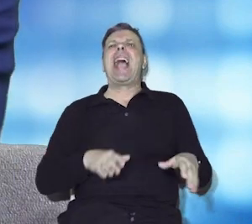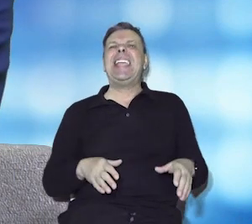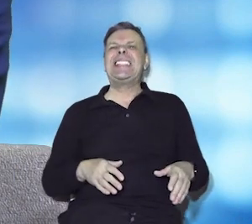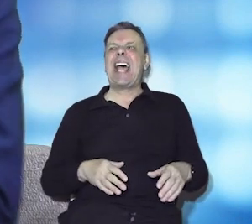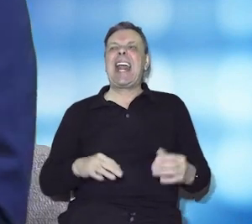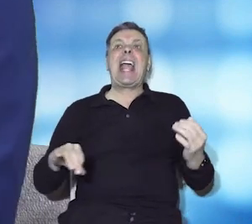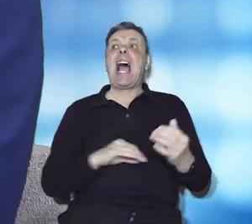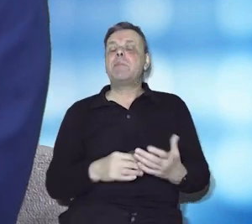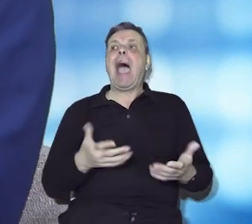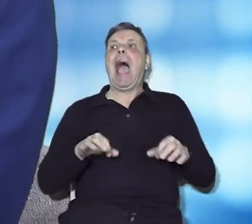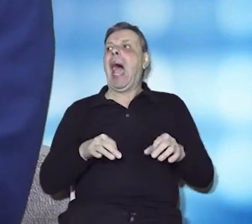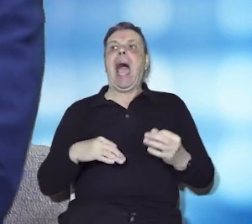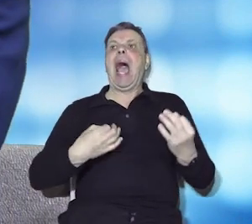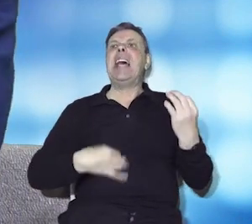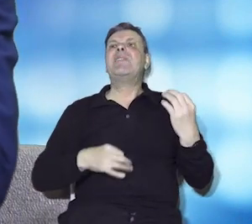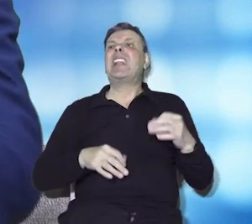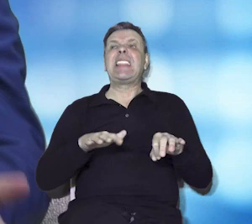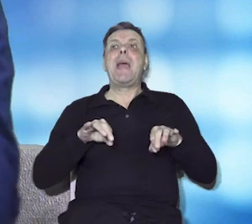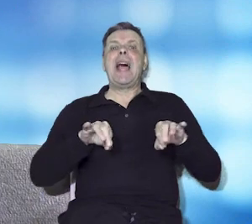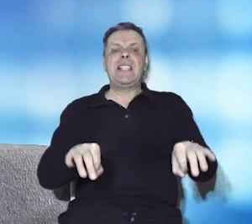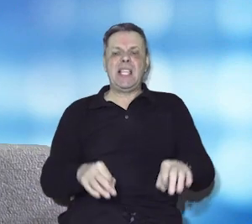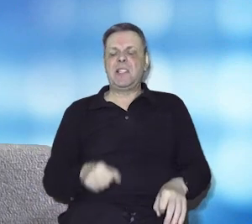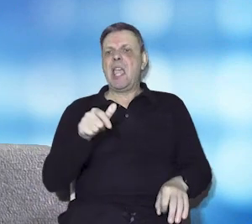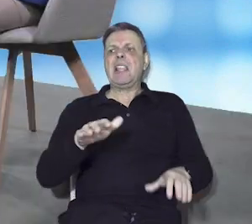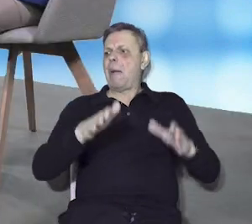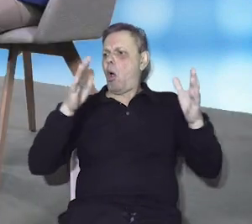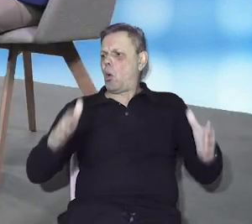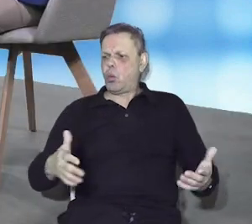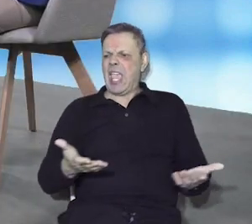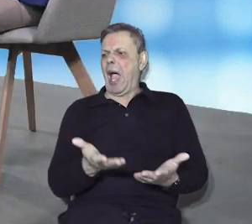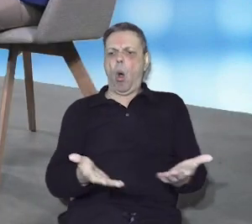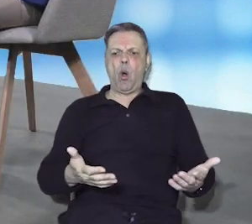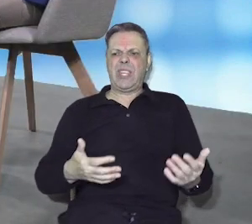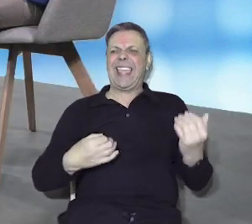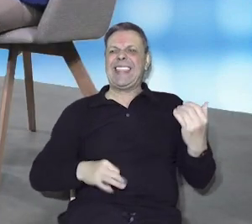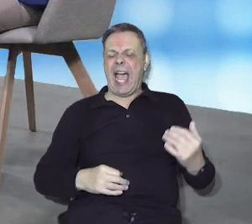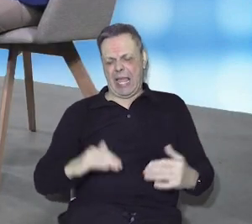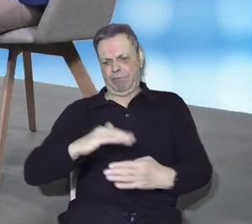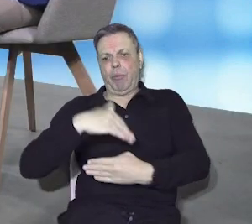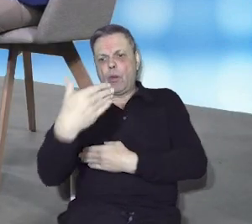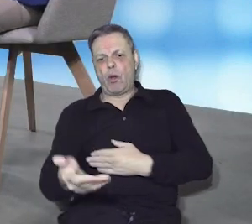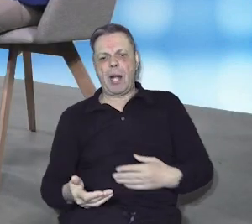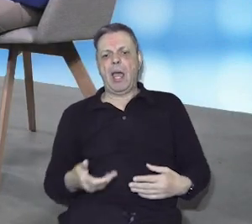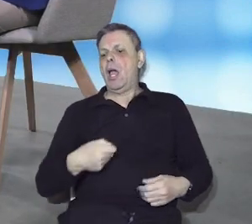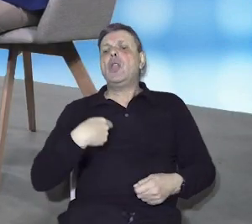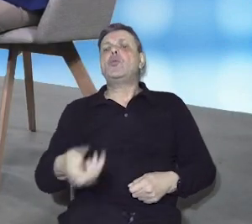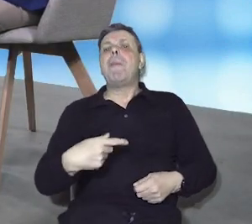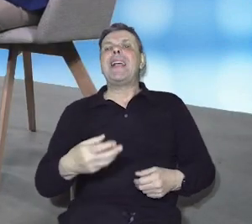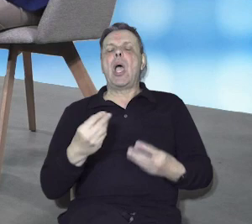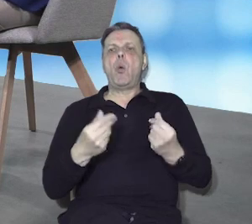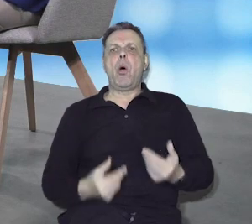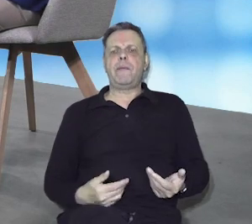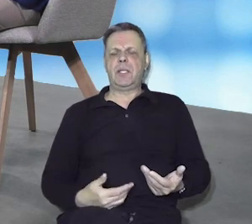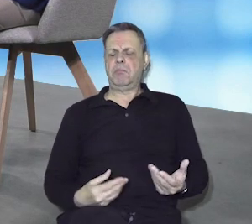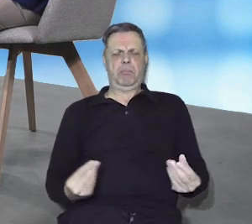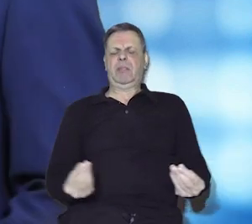Svira na cesti, tamo je kutija od gitare, violine, nebitno od koje gitare. Sada, i tu se bacaju novci, pa na što ste